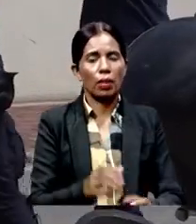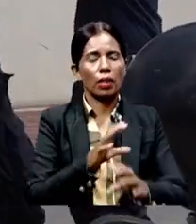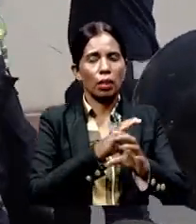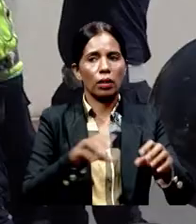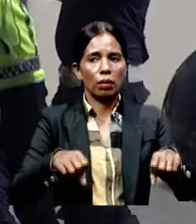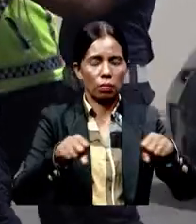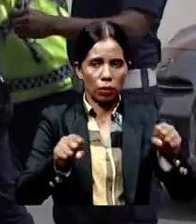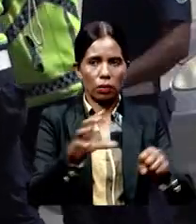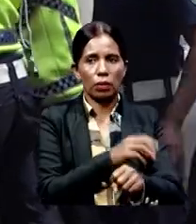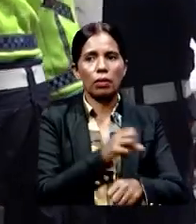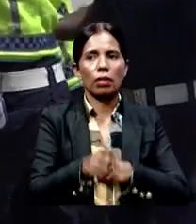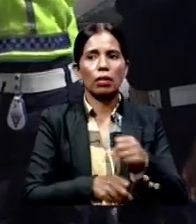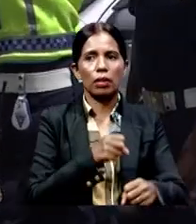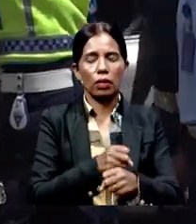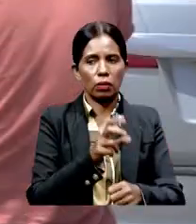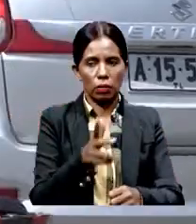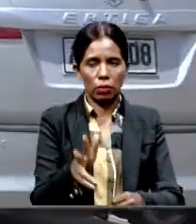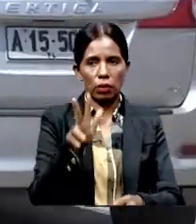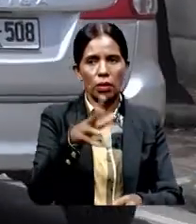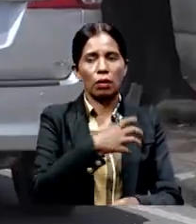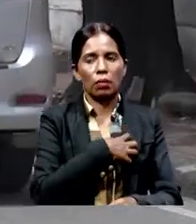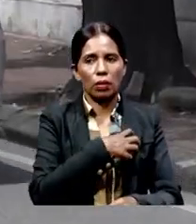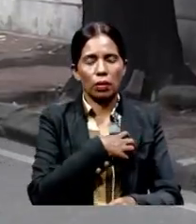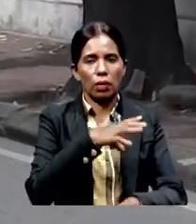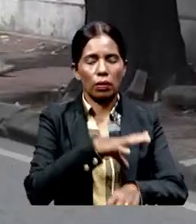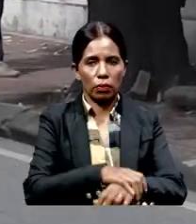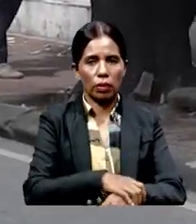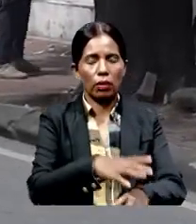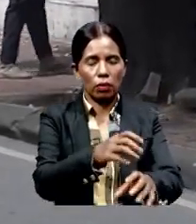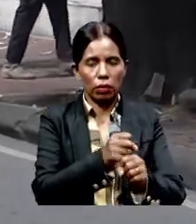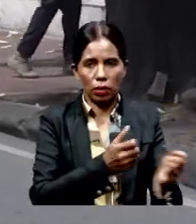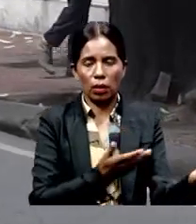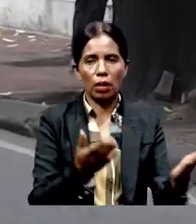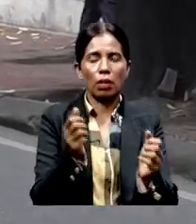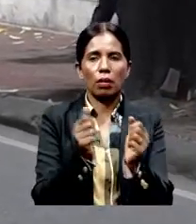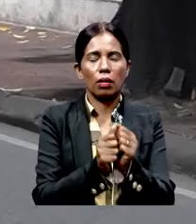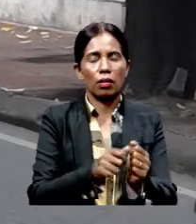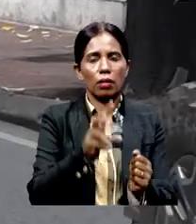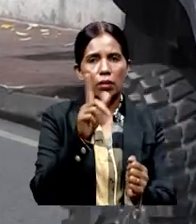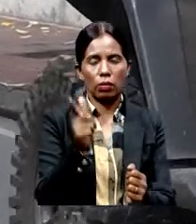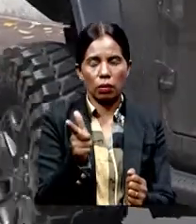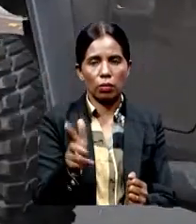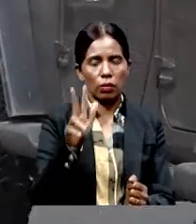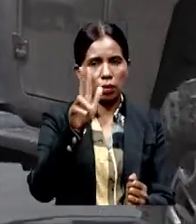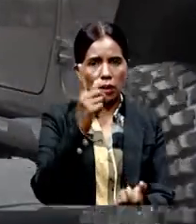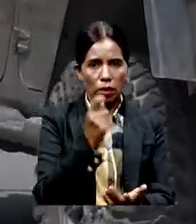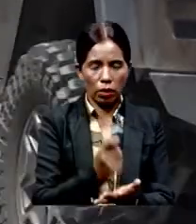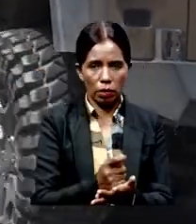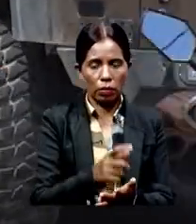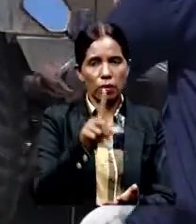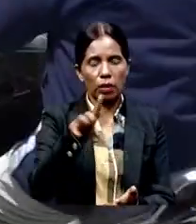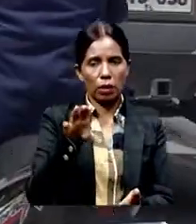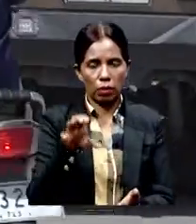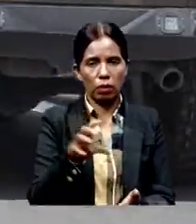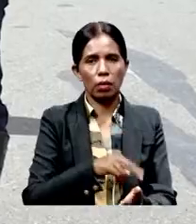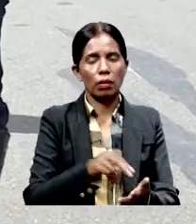motorizada nebe durante tinang riu roron resin tolu polisi transitu prende transporte hamutuk rihun ruanur resin tolu atu sida limanulu usi